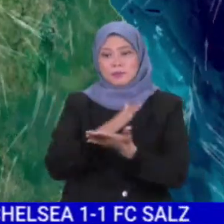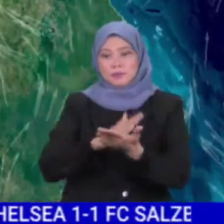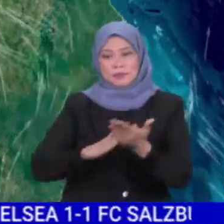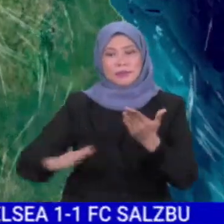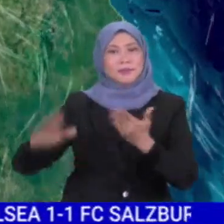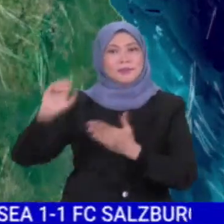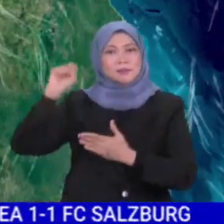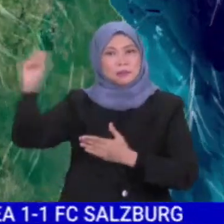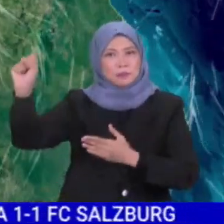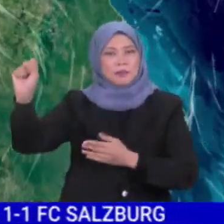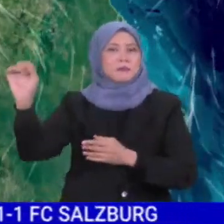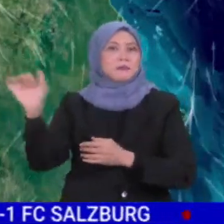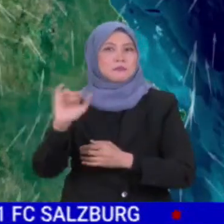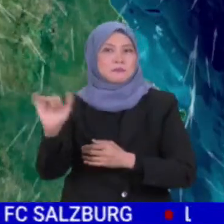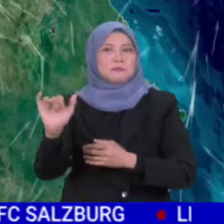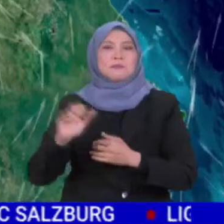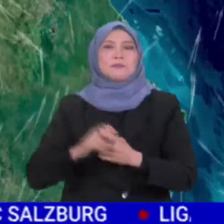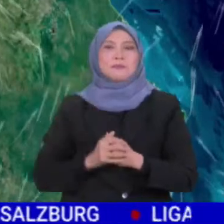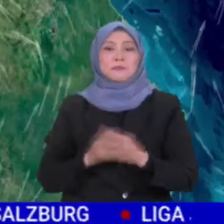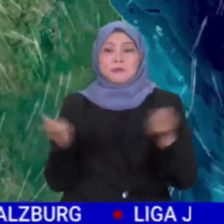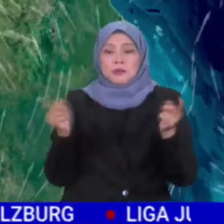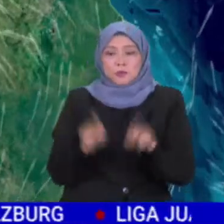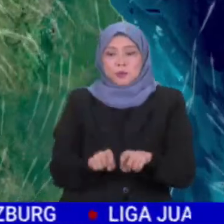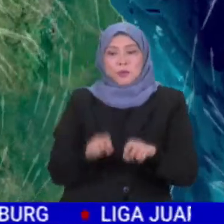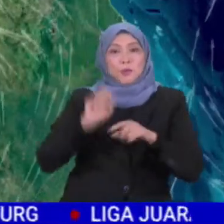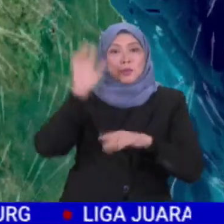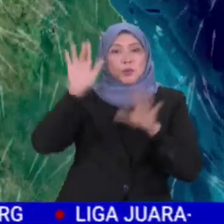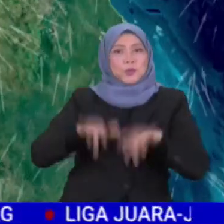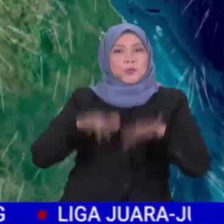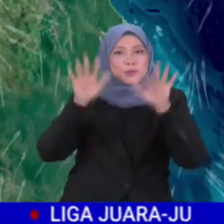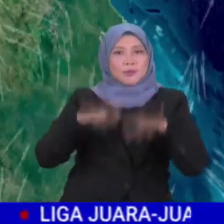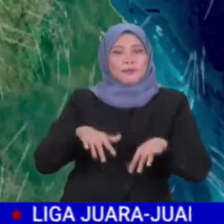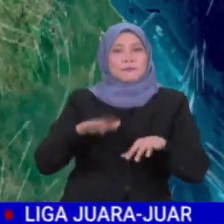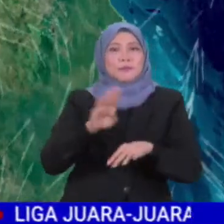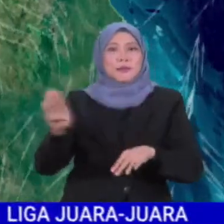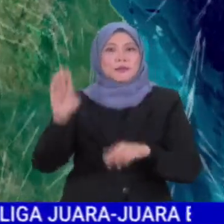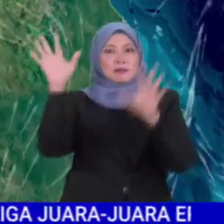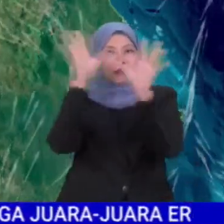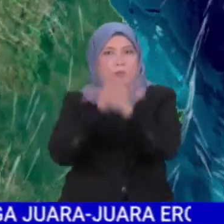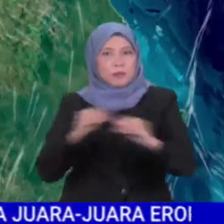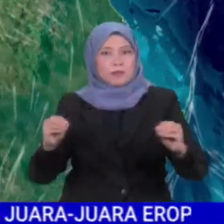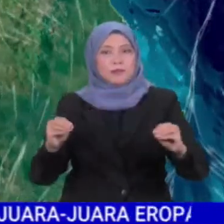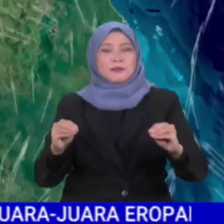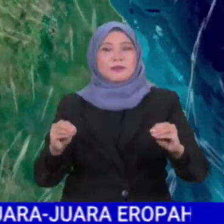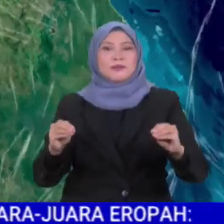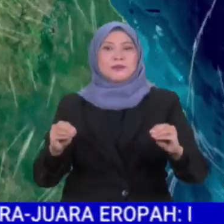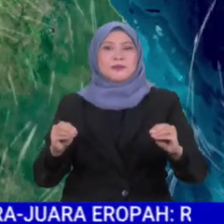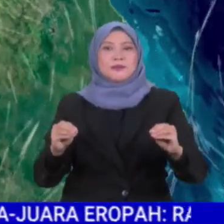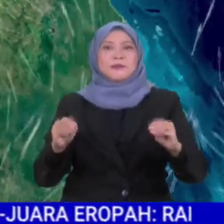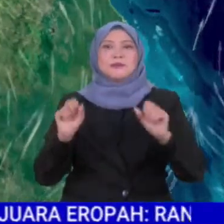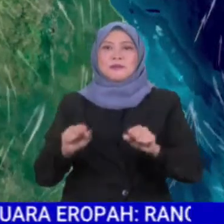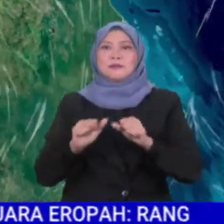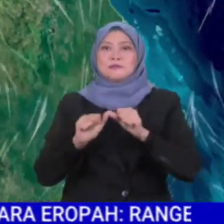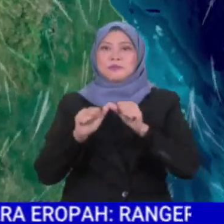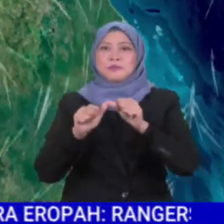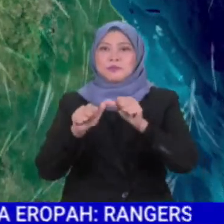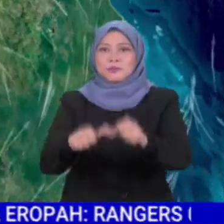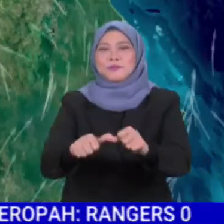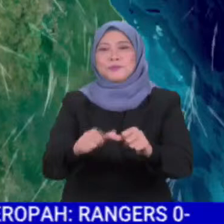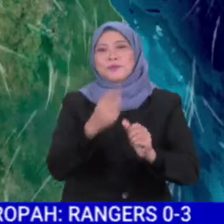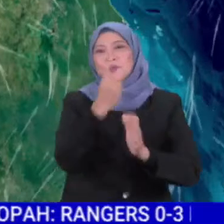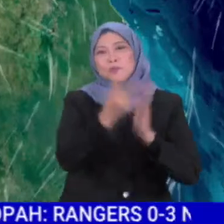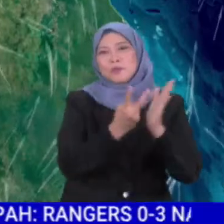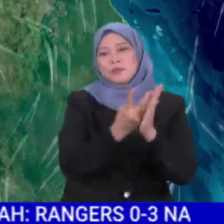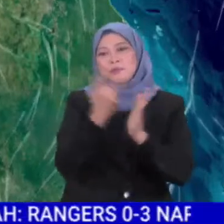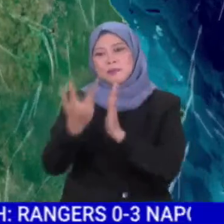di negeri Sabah. Yang mana keadaan hujan yang berlaku di barat negeri Sarawak ini dijangkakan mampu untuk berterusan dalam tempoh masa 2 hingga